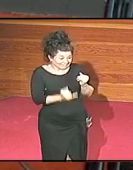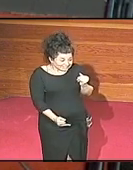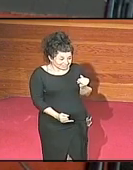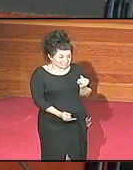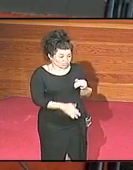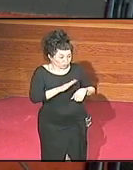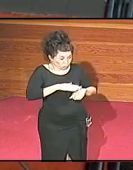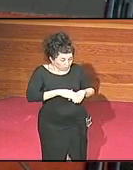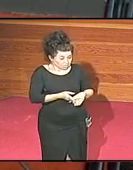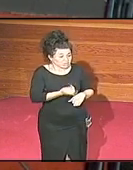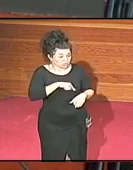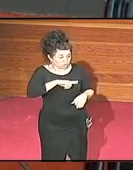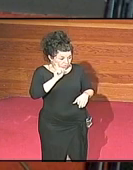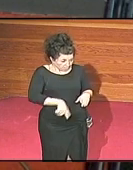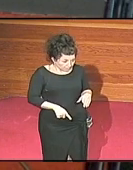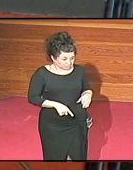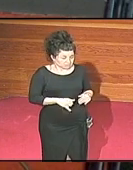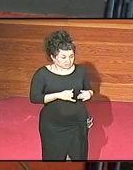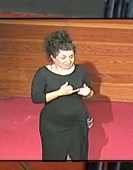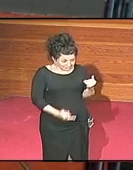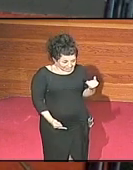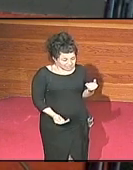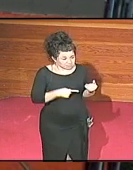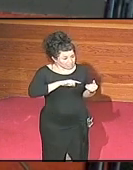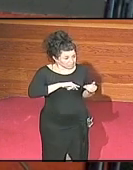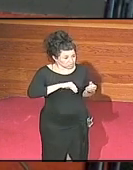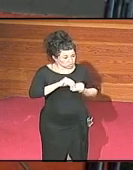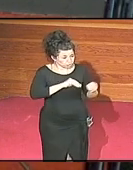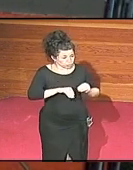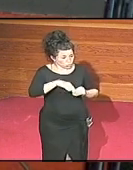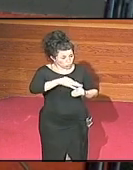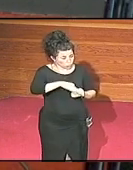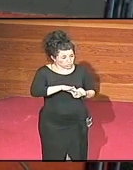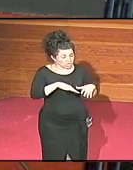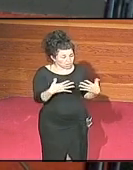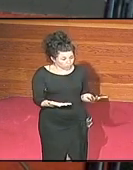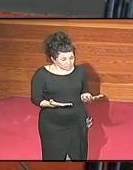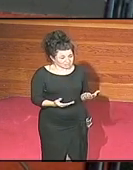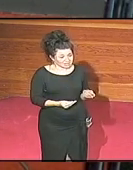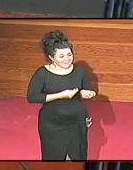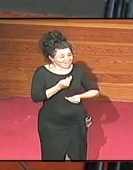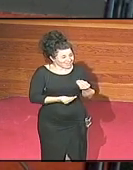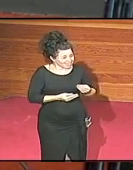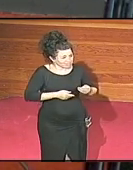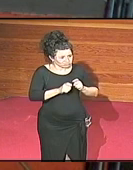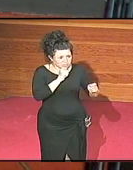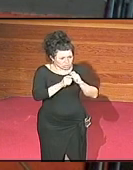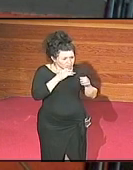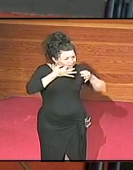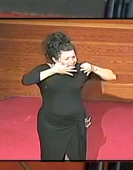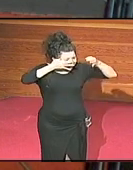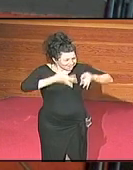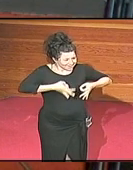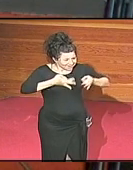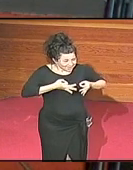dela, ez? Eta niretzako irtenbide bakarra benetako kazetaritza egitea eta